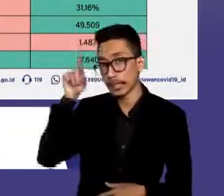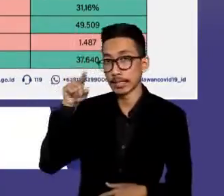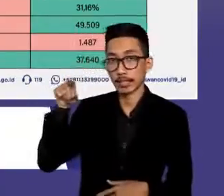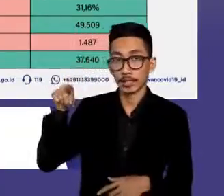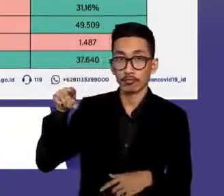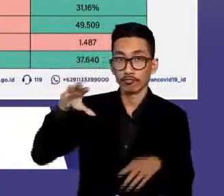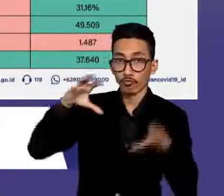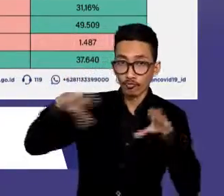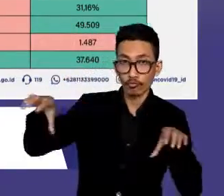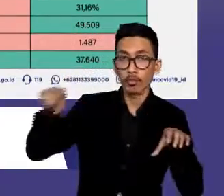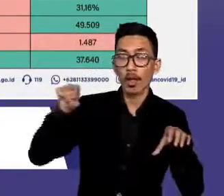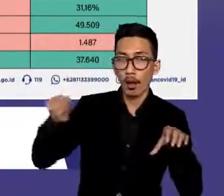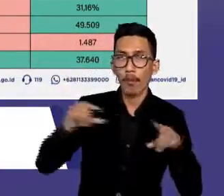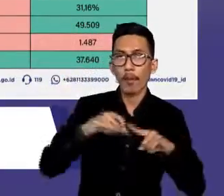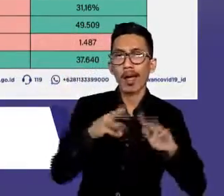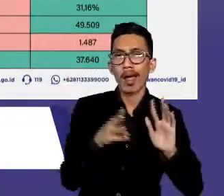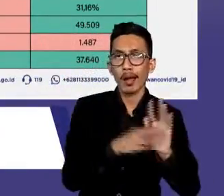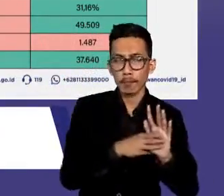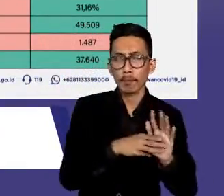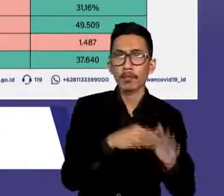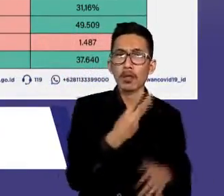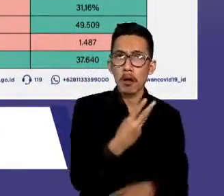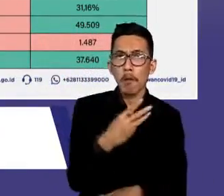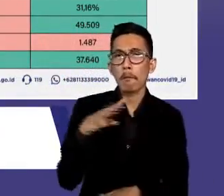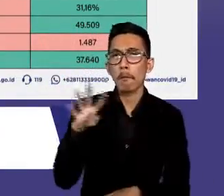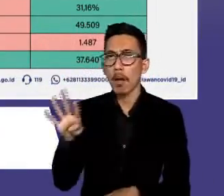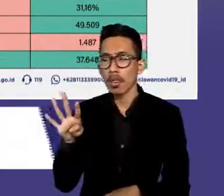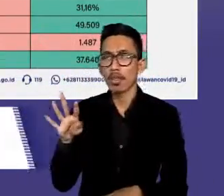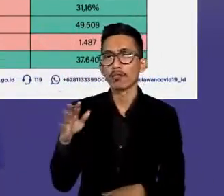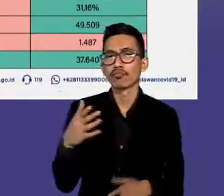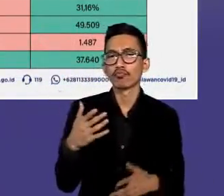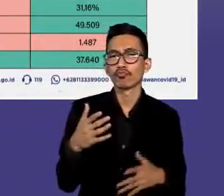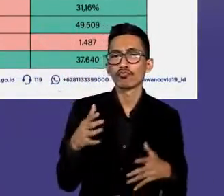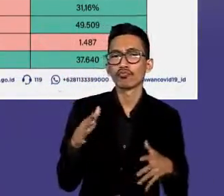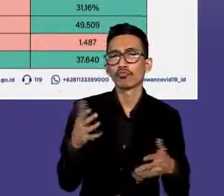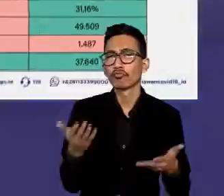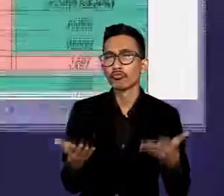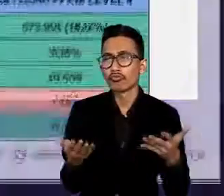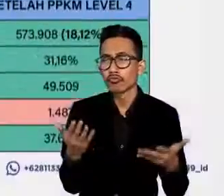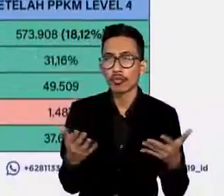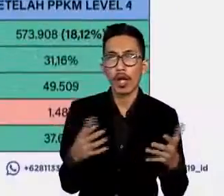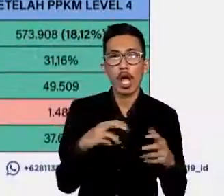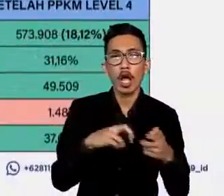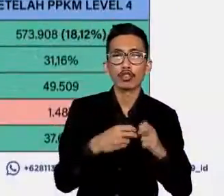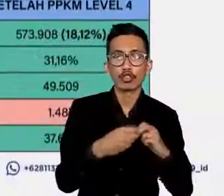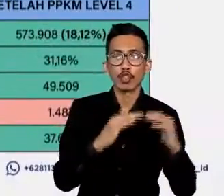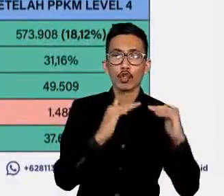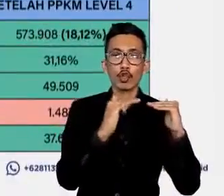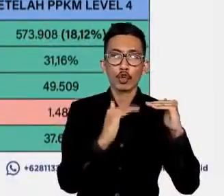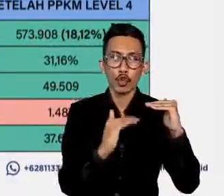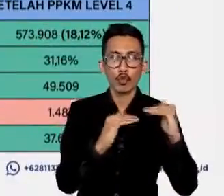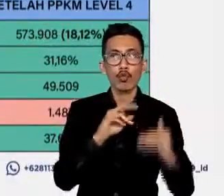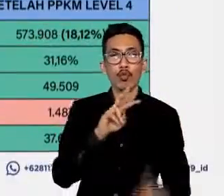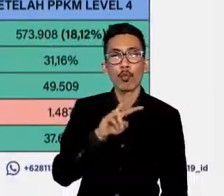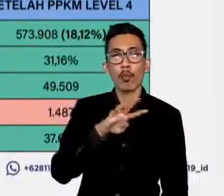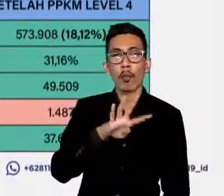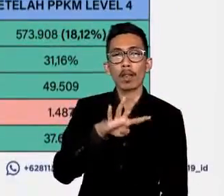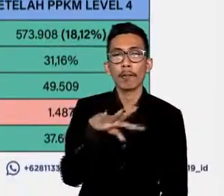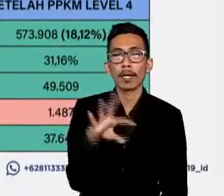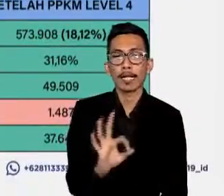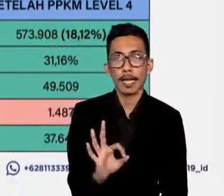level 3 dan 4 di minggu terlihat penurunan kasus mingguannya sebesar 24 persen